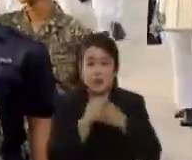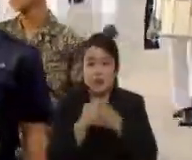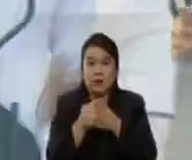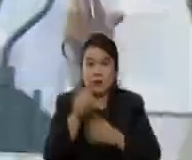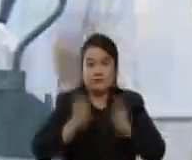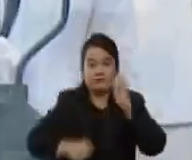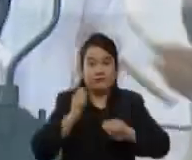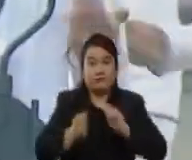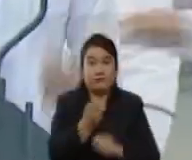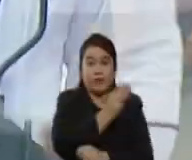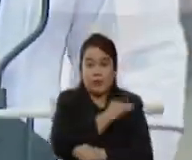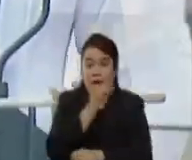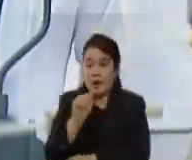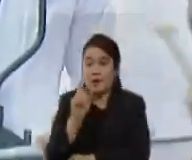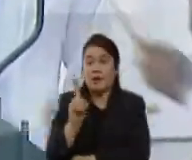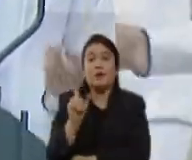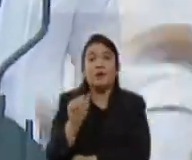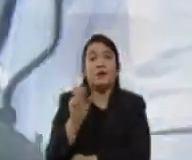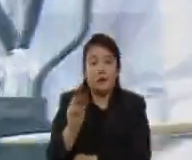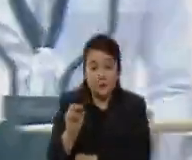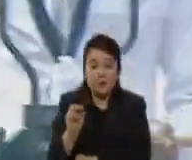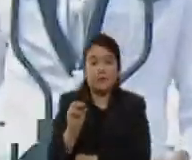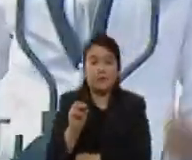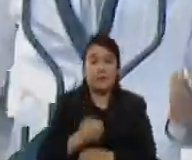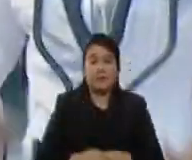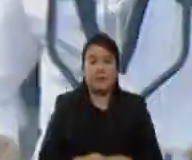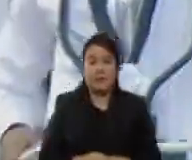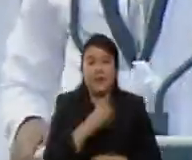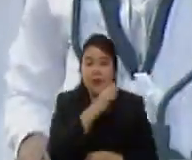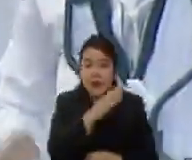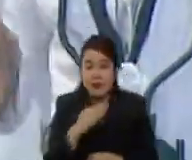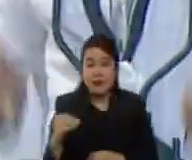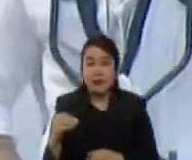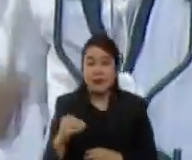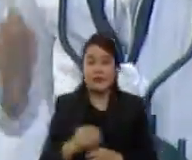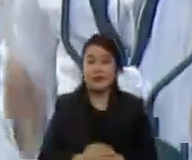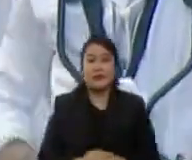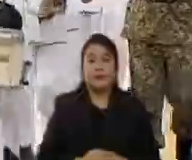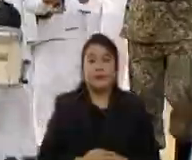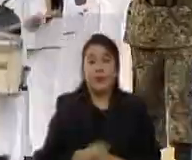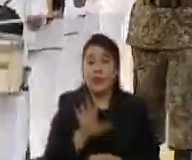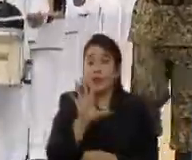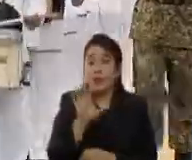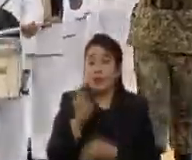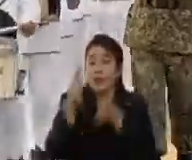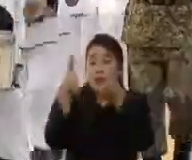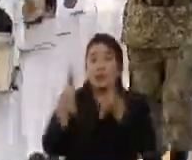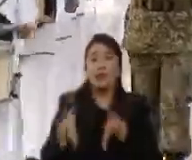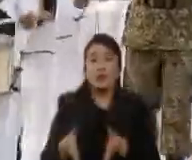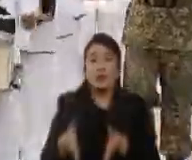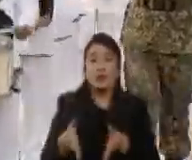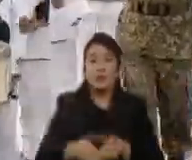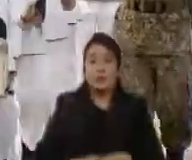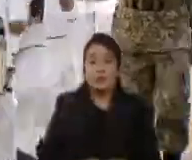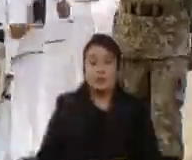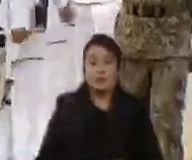Major Adam Zulkarnain bin Zainuddin dan terdiri daripada 50 anggota.